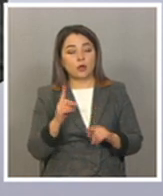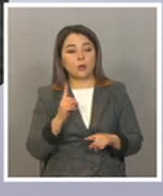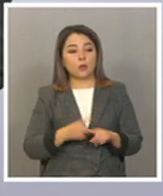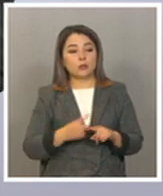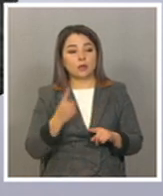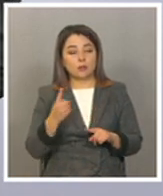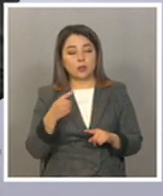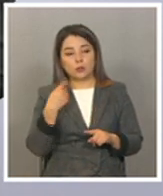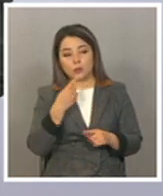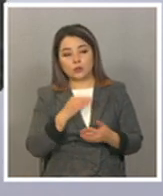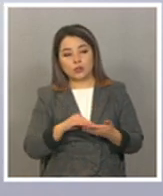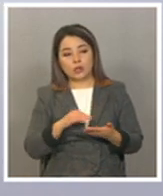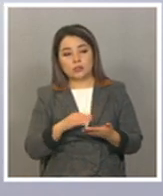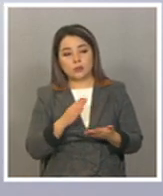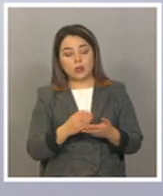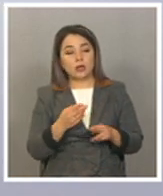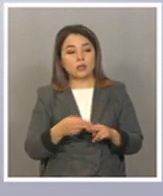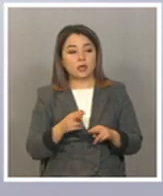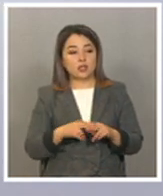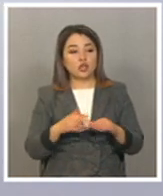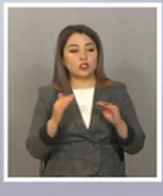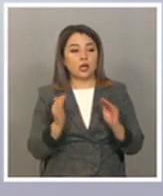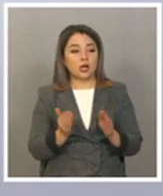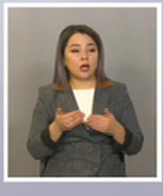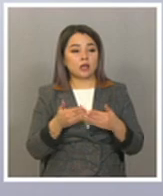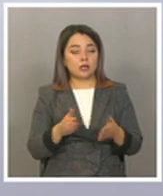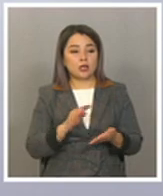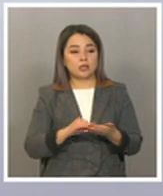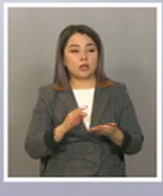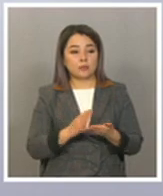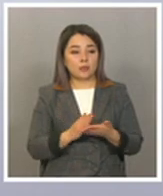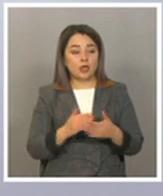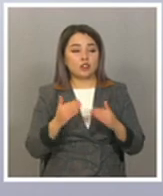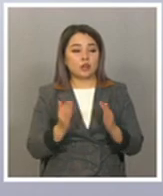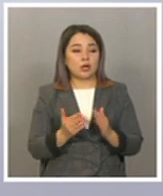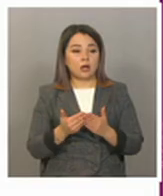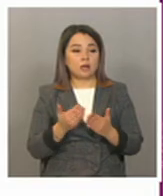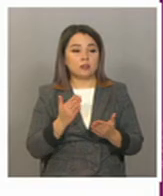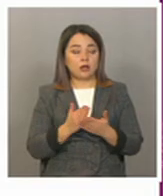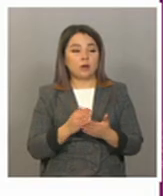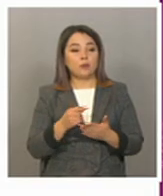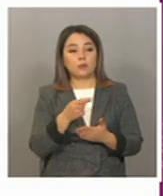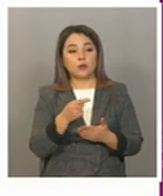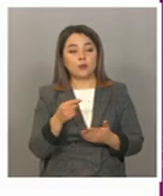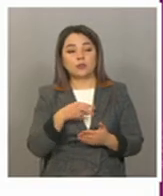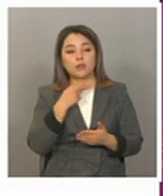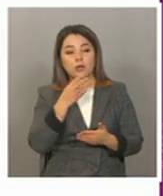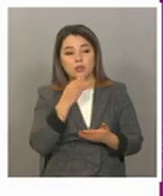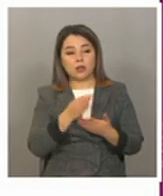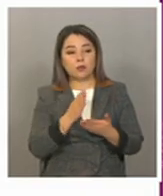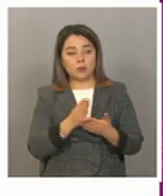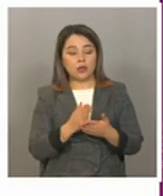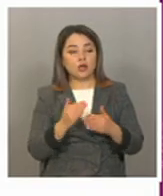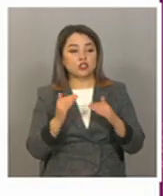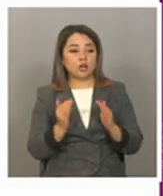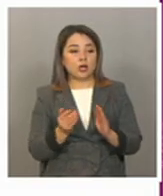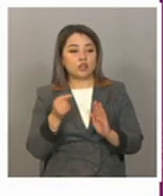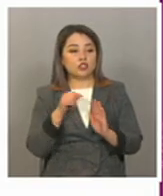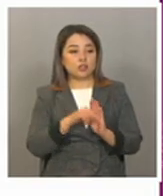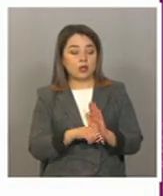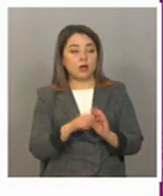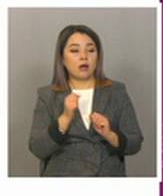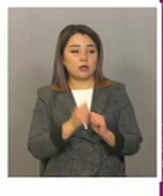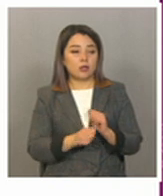түрінде жазылады. Бұл жерде жақшаны ашайық. Жақшаның алдындағы минусты ескерек, онда жақшаның ішіндегі